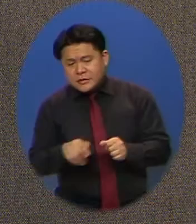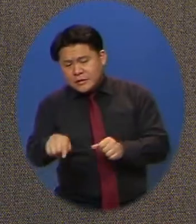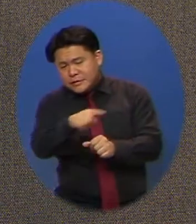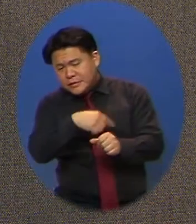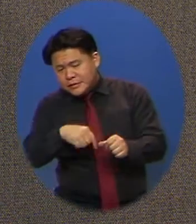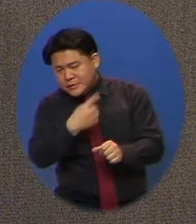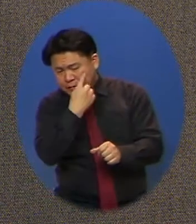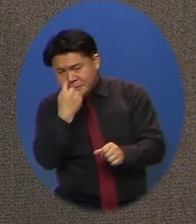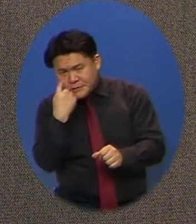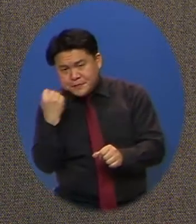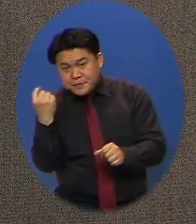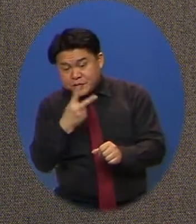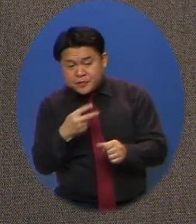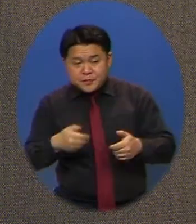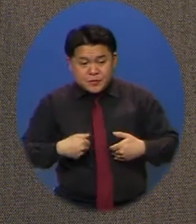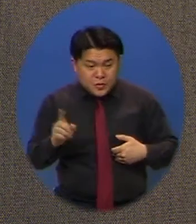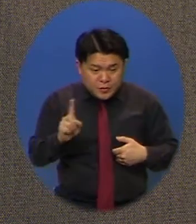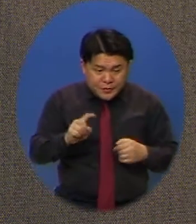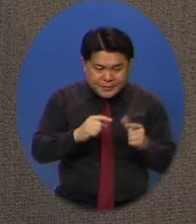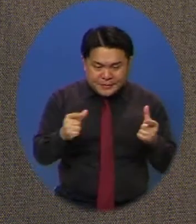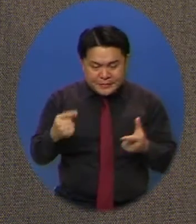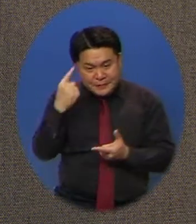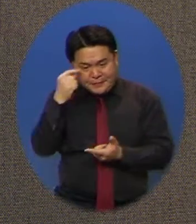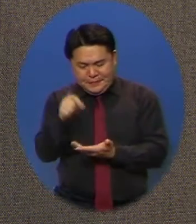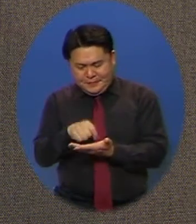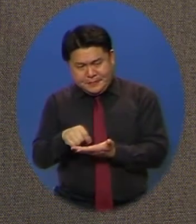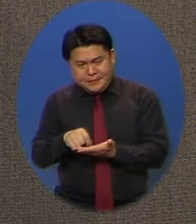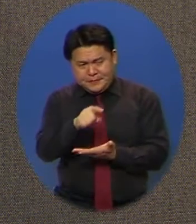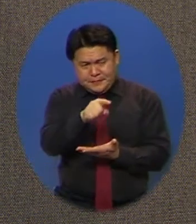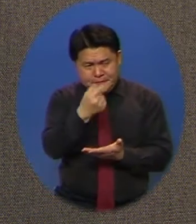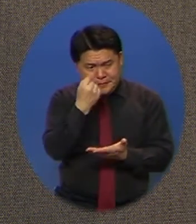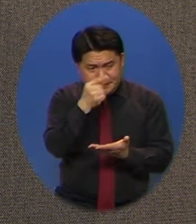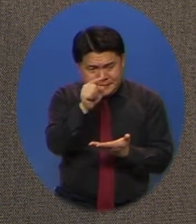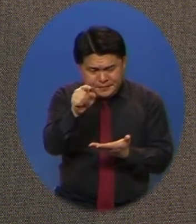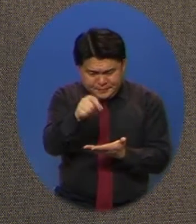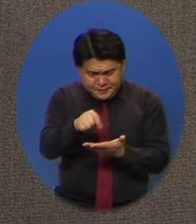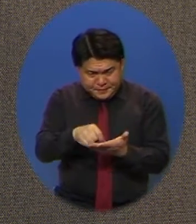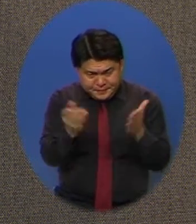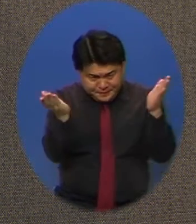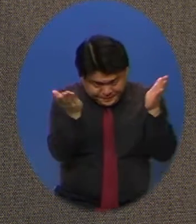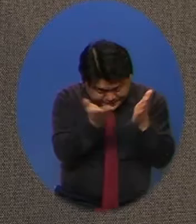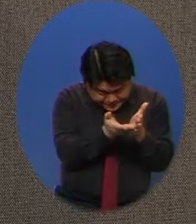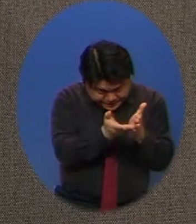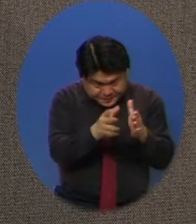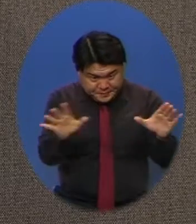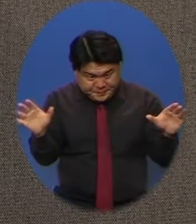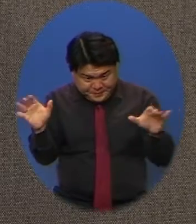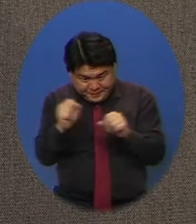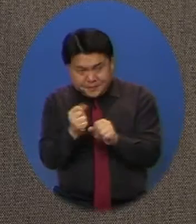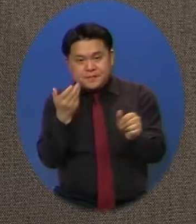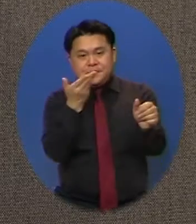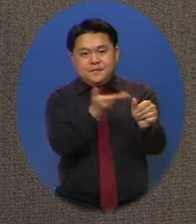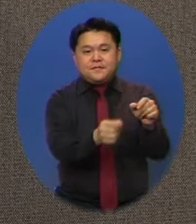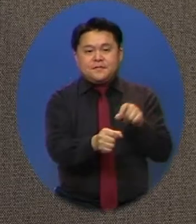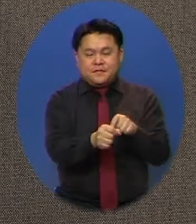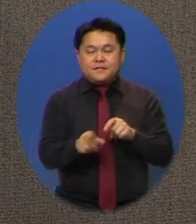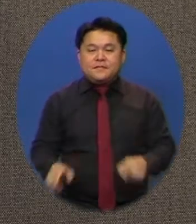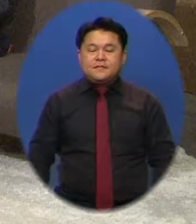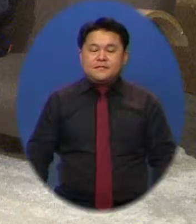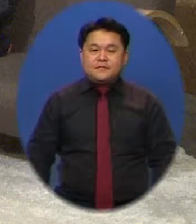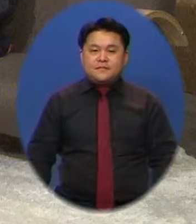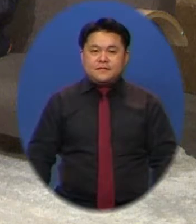생활 실태를 확인하고 필요한 서비스를 맞춤형으로 종합적으로 제공하는 역할을 하게